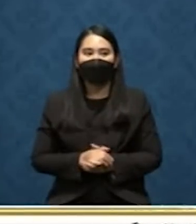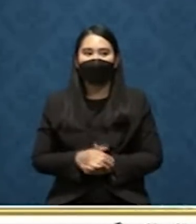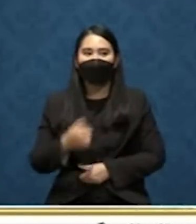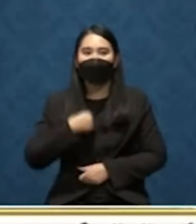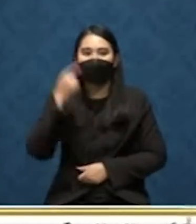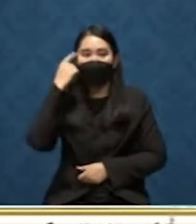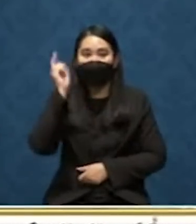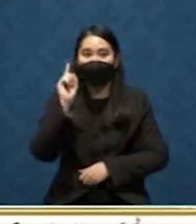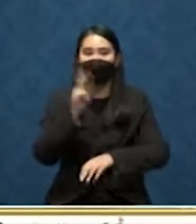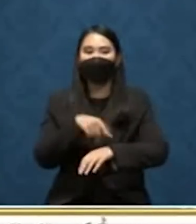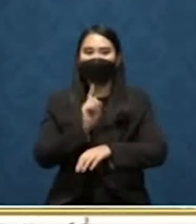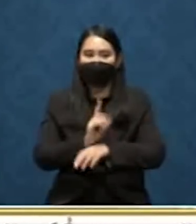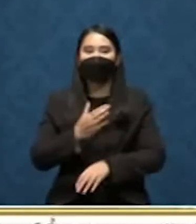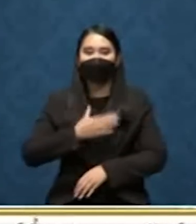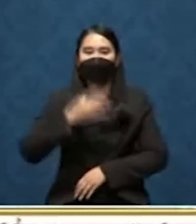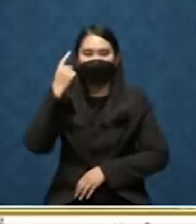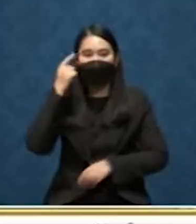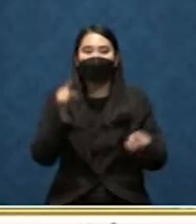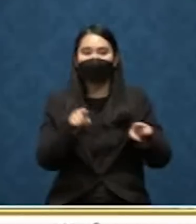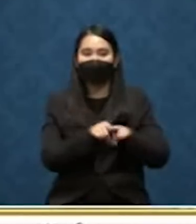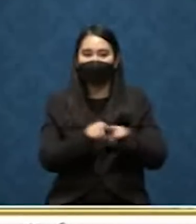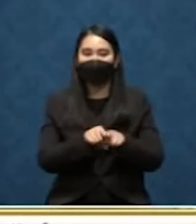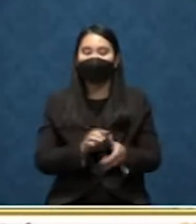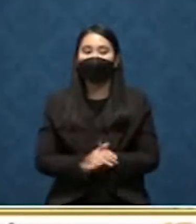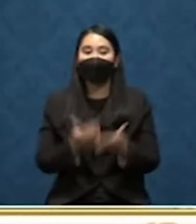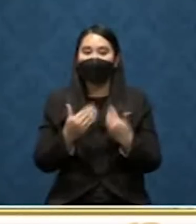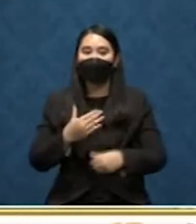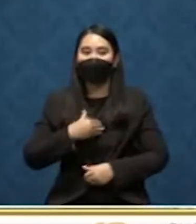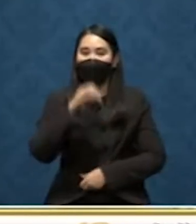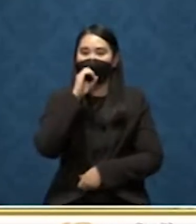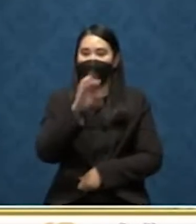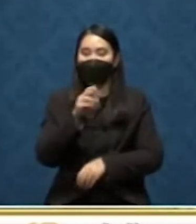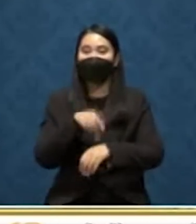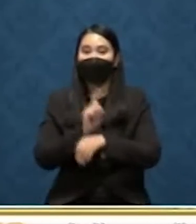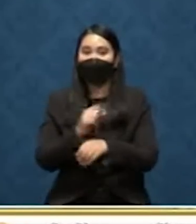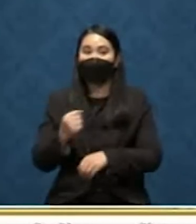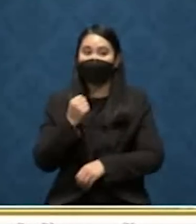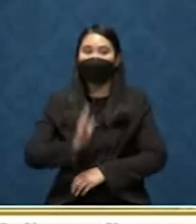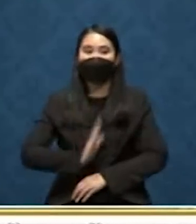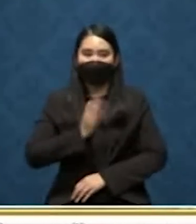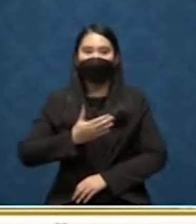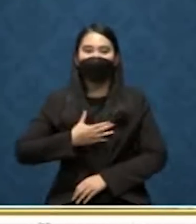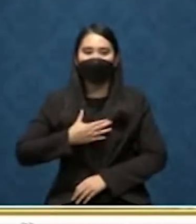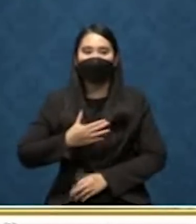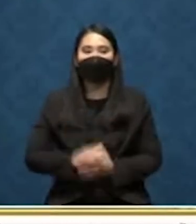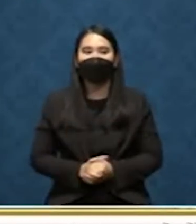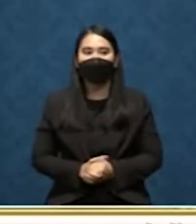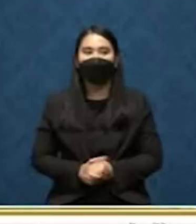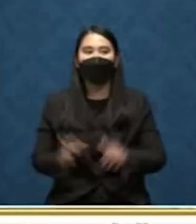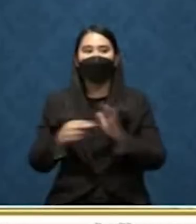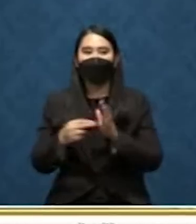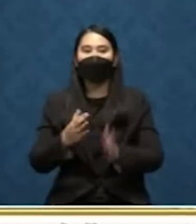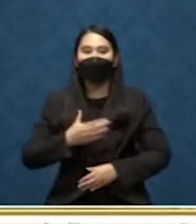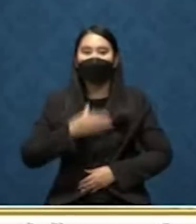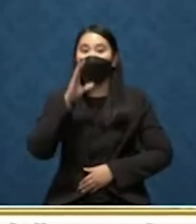ผมคิวท่านประทานกัผมนจะเหตกเรื่องนี้แล้ผมกยืนยนกบท่ประทานครับด้วยเกียดของผมว่าเรื่องที่ผม